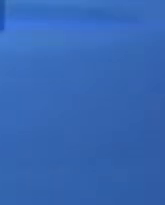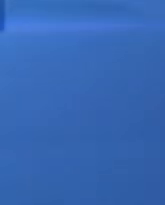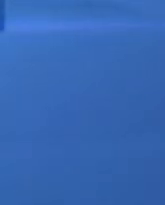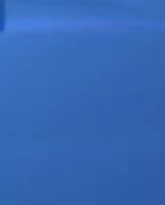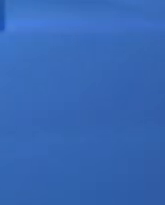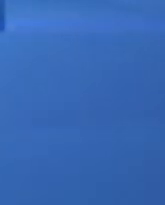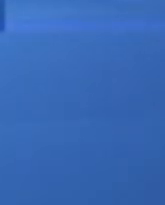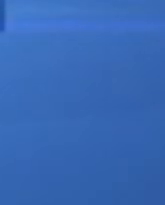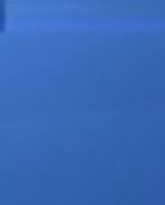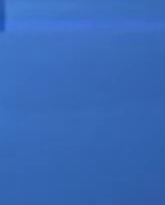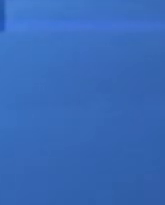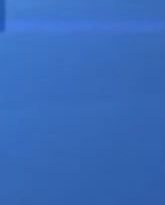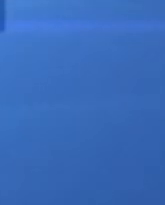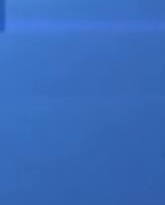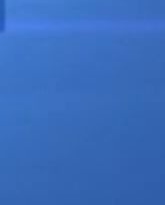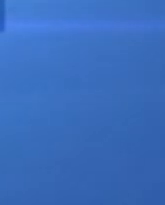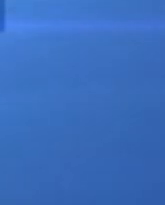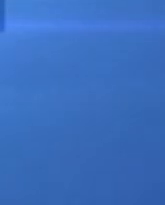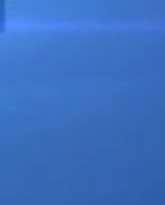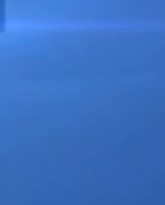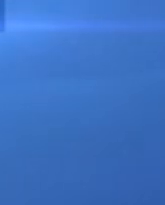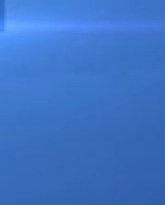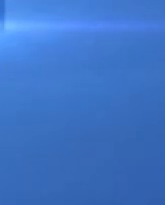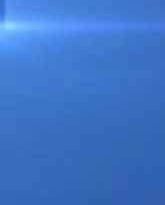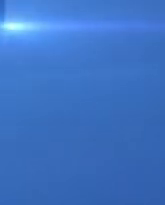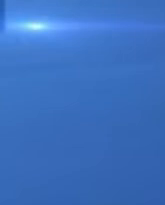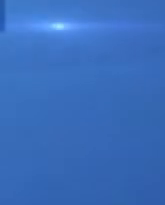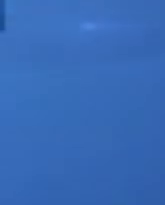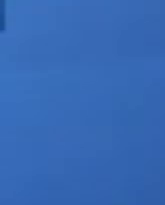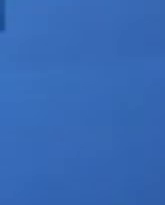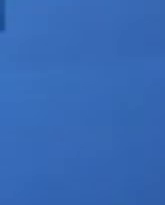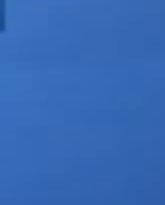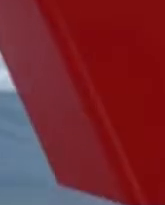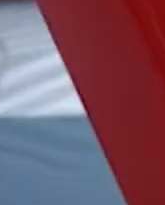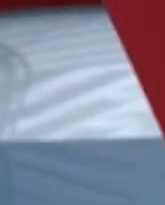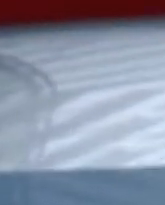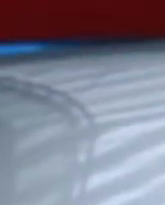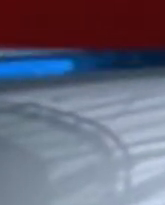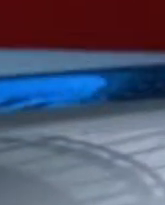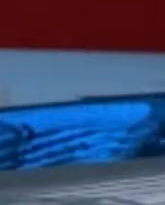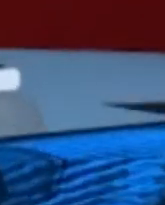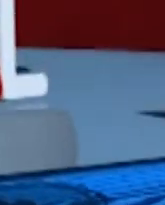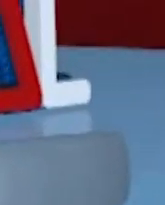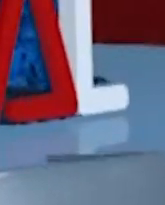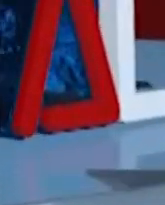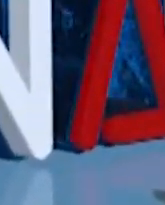Acest program este destinat și persoanelor cu deficiențe de auz.